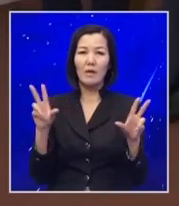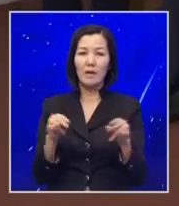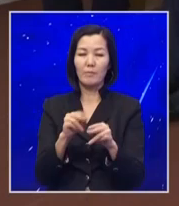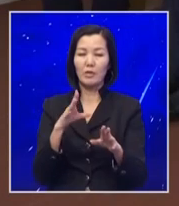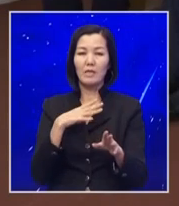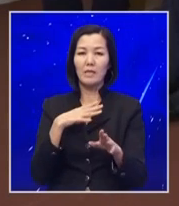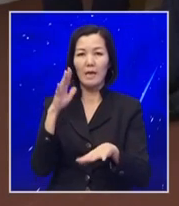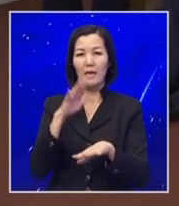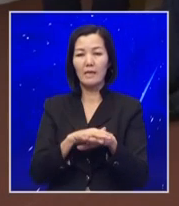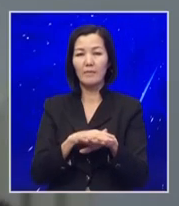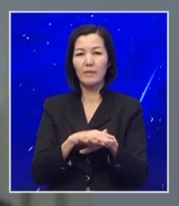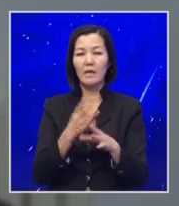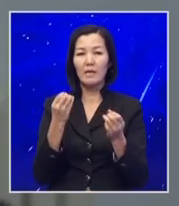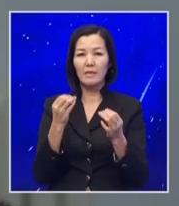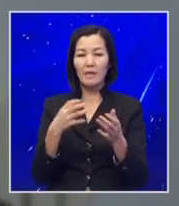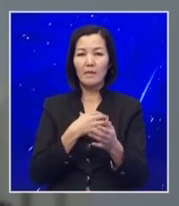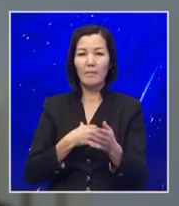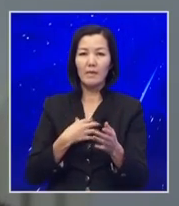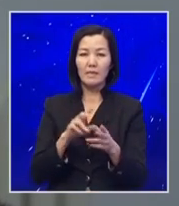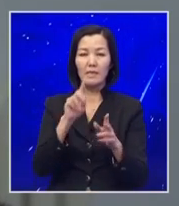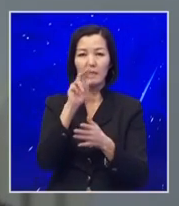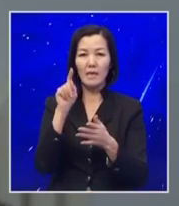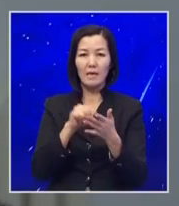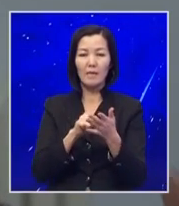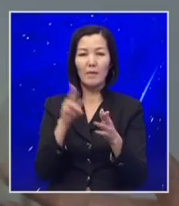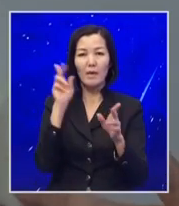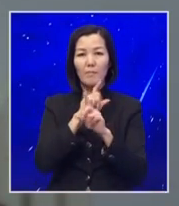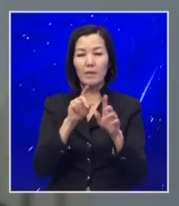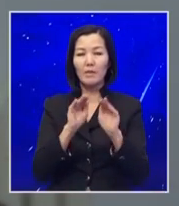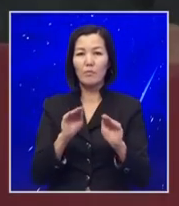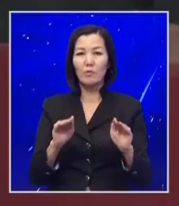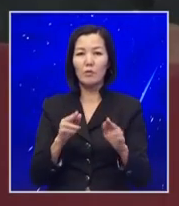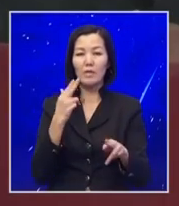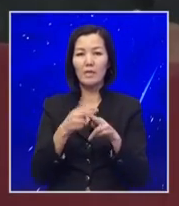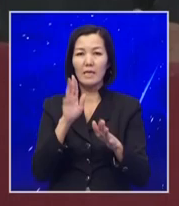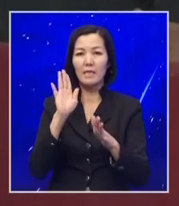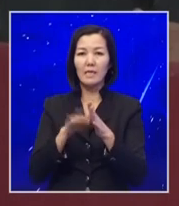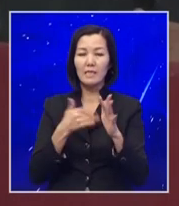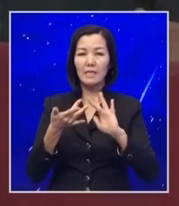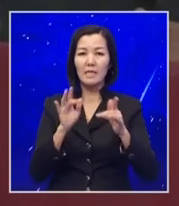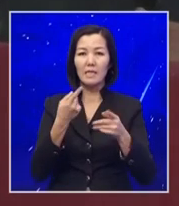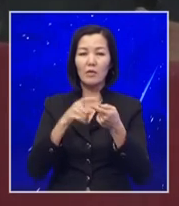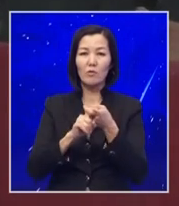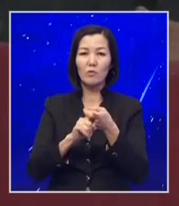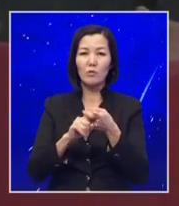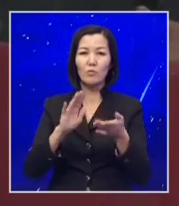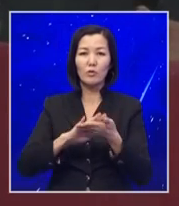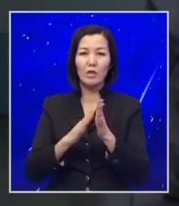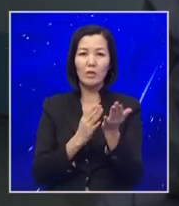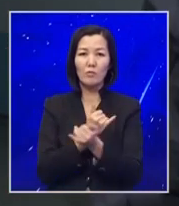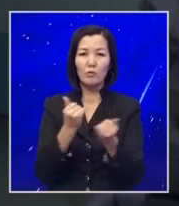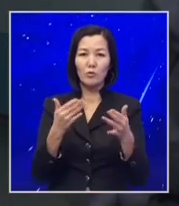етпек. Әкімнің айналысар тағы бір маңызды шаруасы бар. Ол мектеп оқушыларына еш кедергісіз интернетке қосылуға жағдай